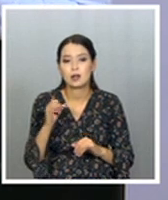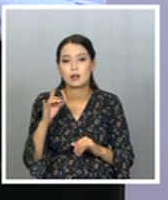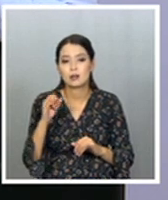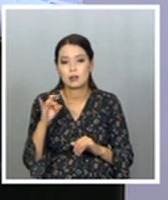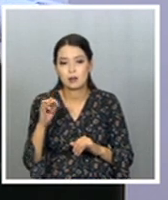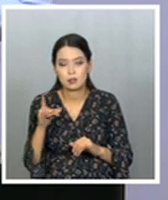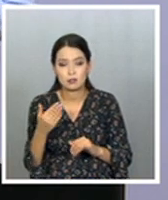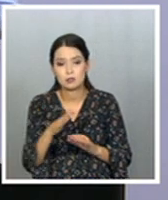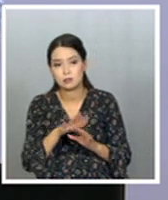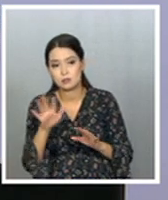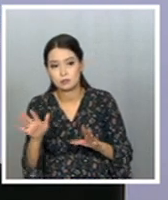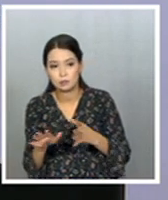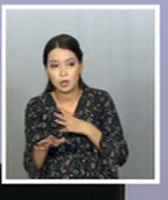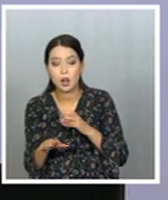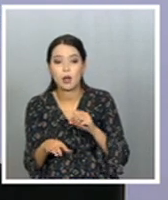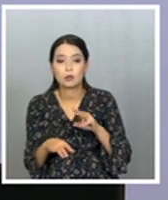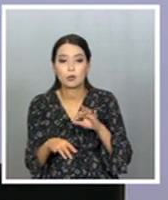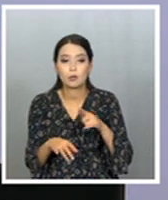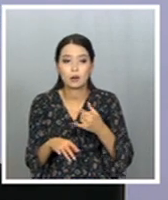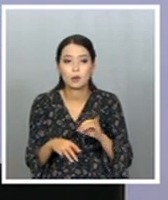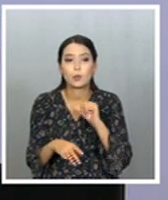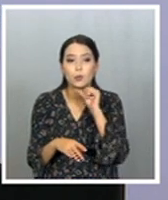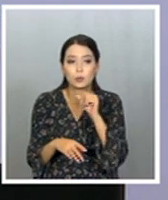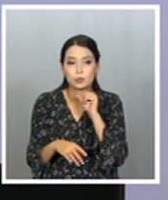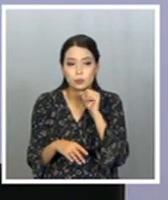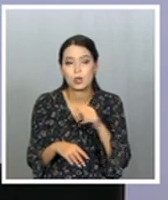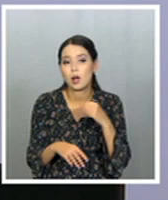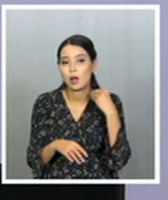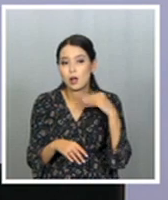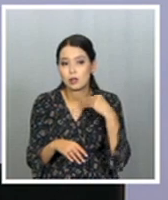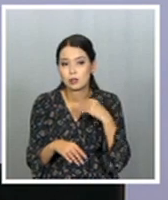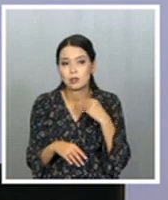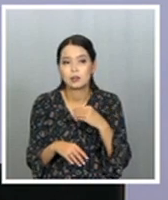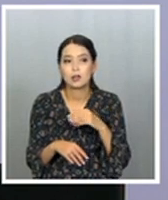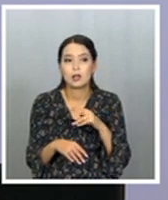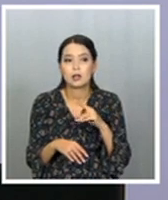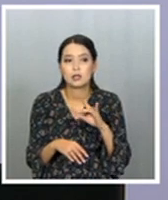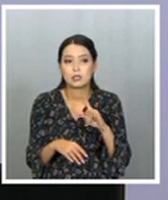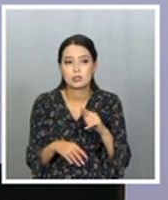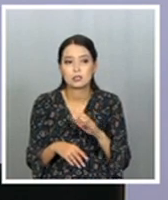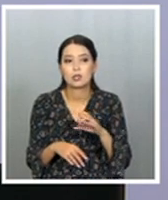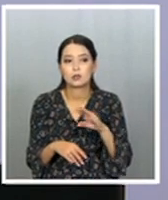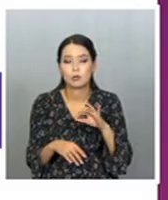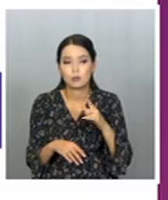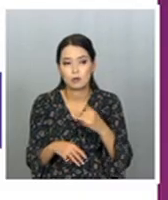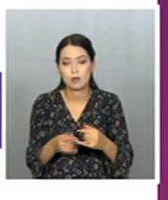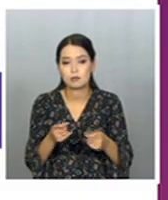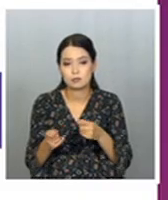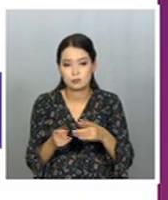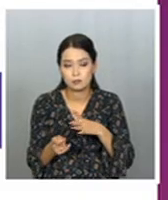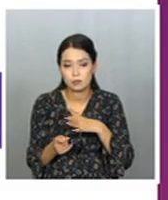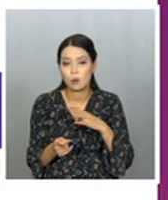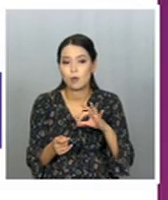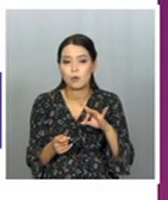жатты. Ал Торғай облысында Қостанай, Ақтөбе, Ырғыз, Торғай өздері жатты. Ал